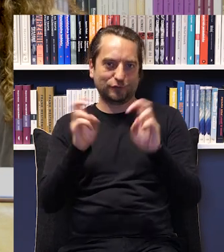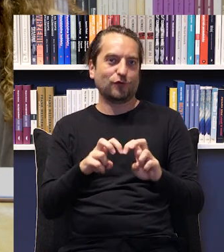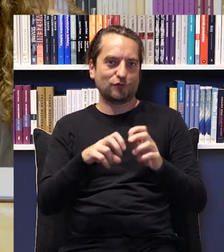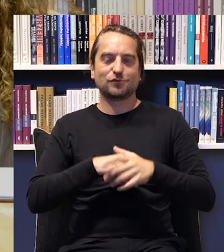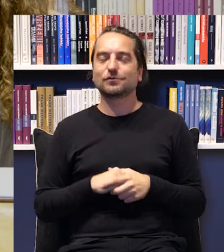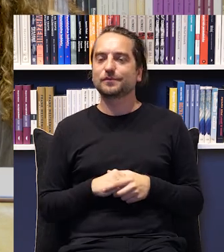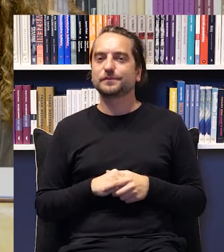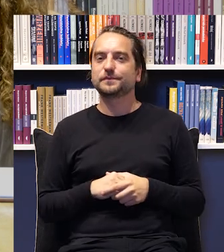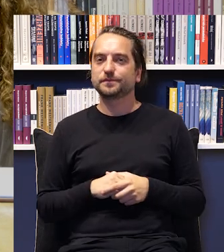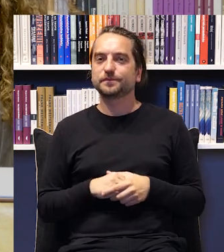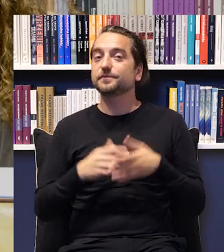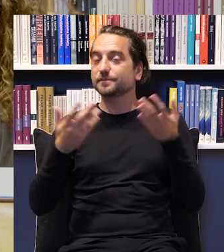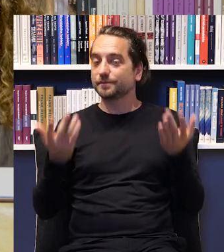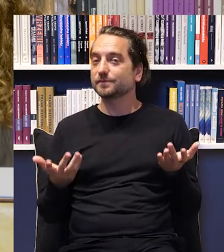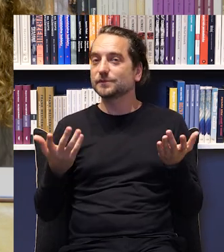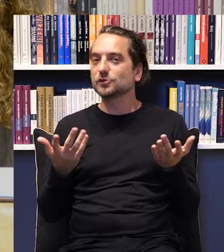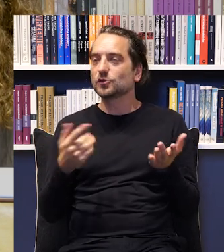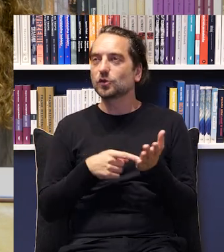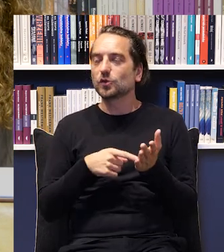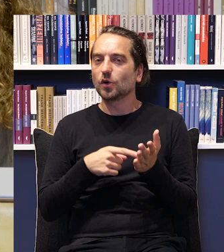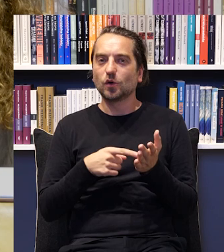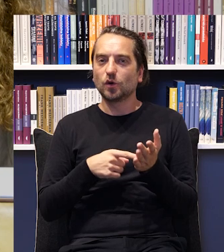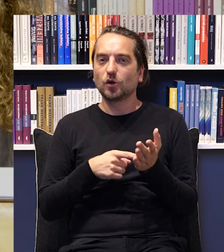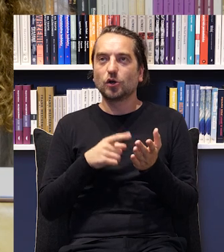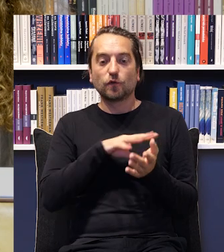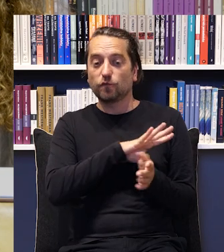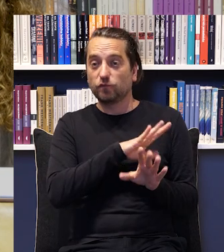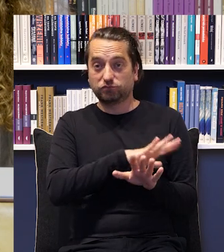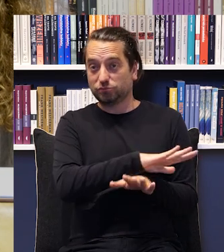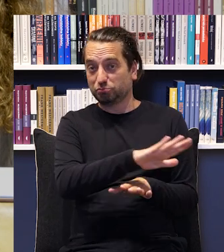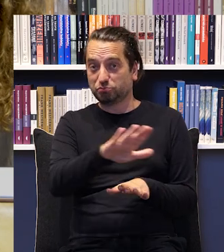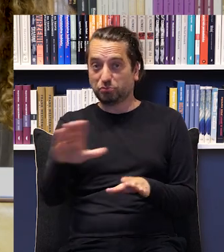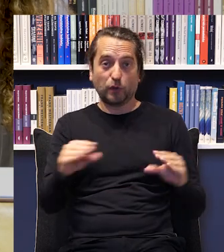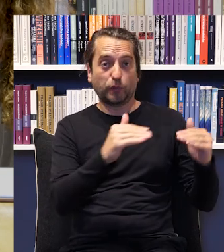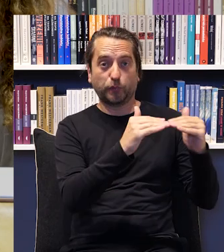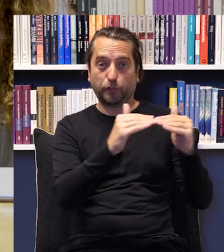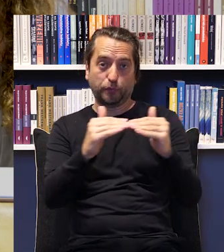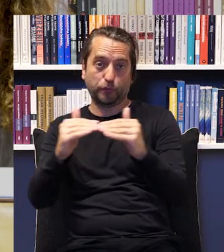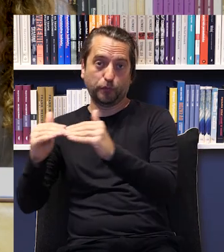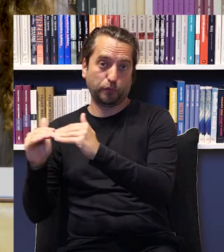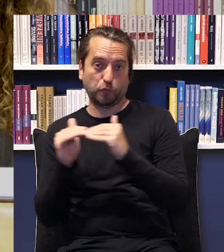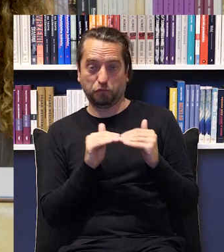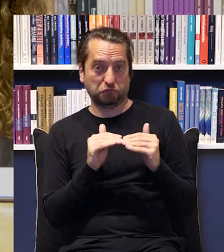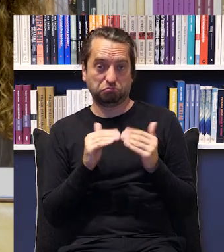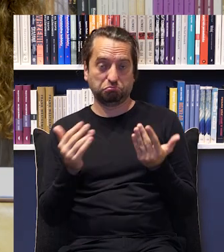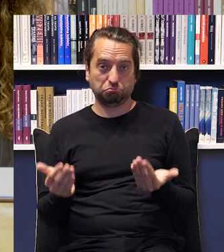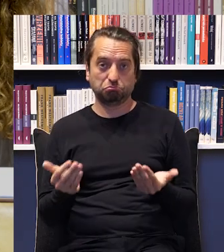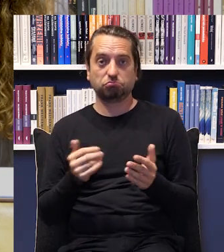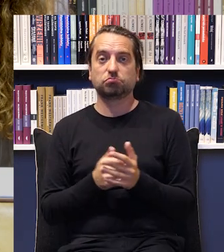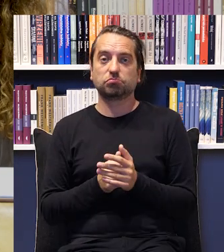narracji i to jest taki tryb, w którym wszystko jest równe. No nie? Obojętne, czy to jest jakieś